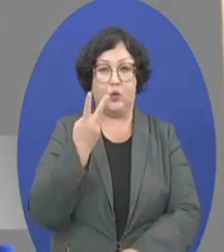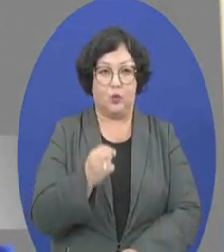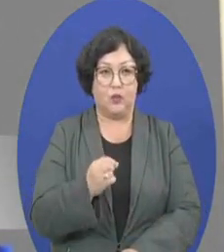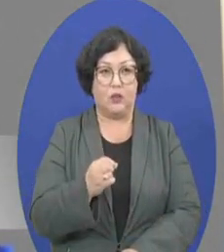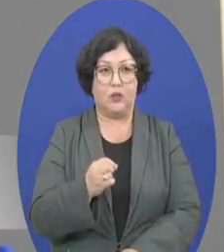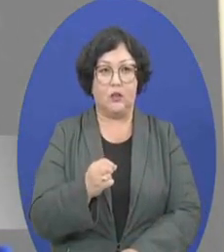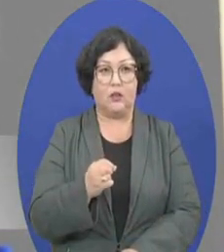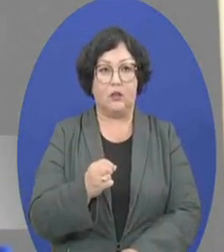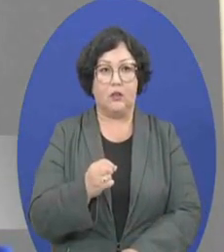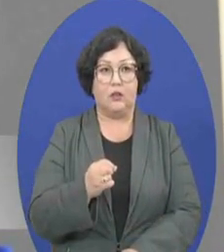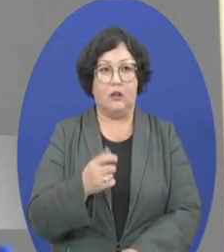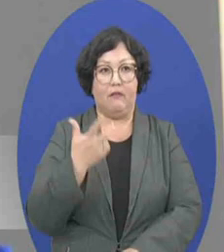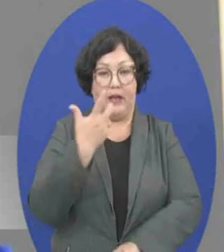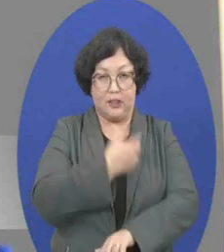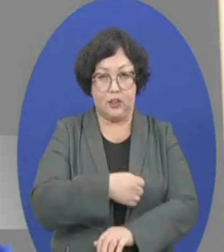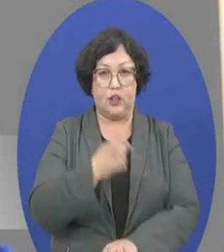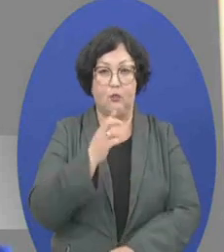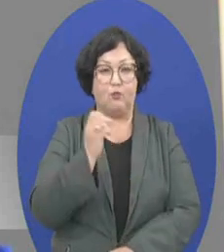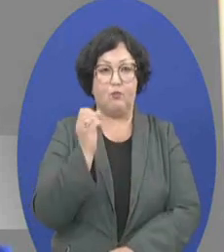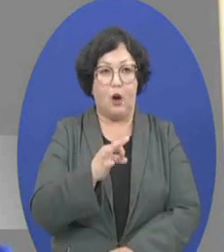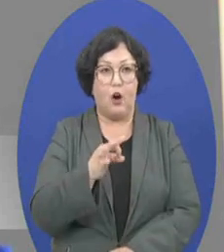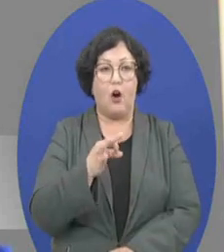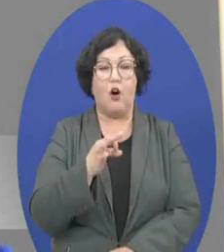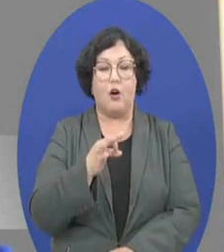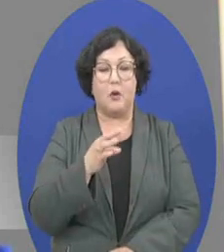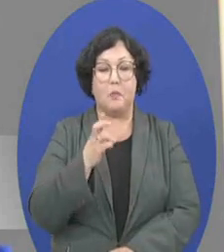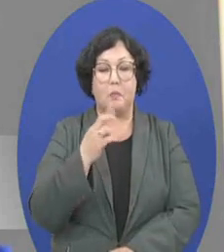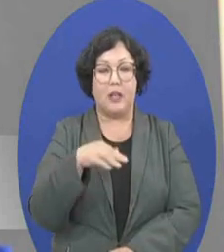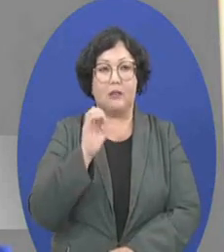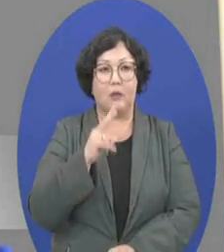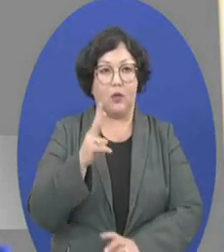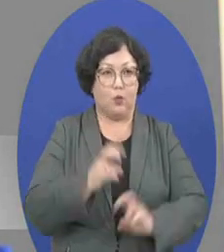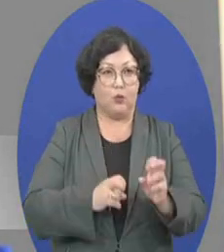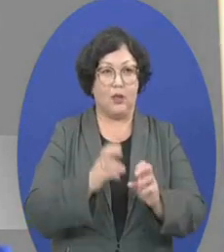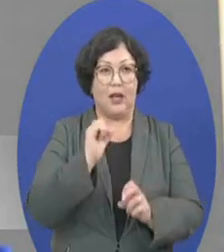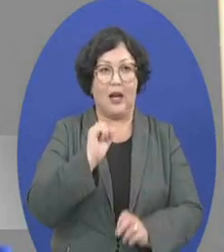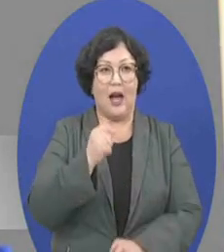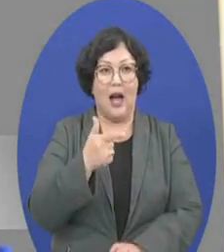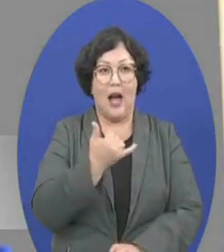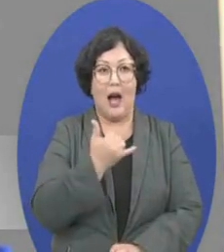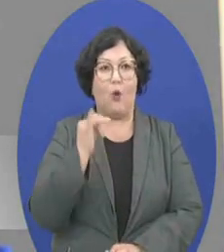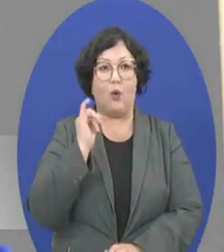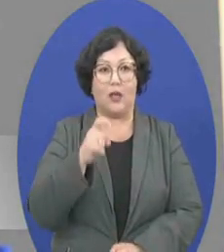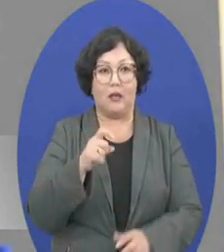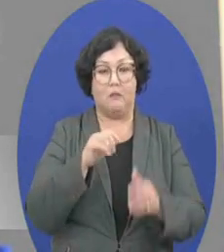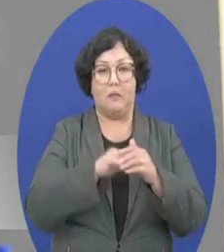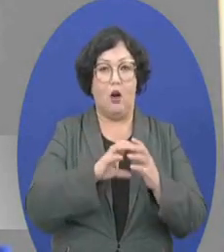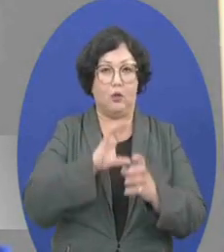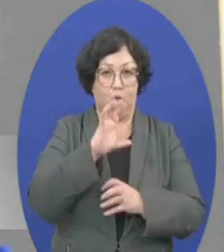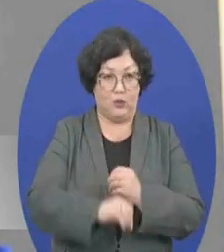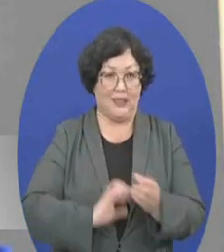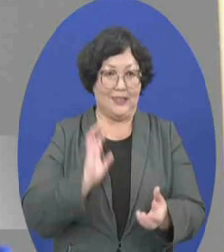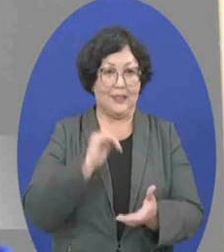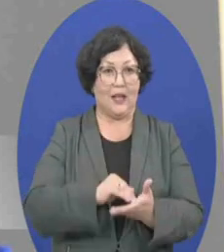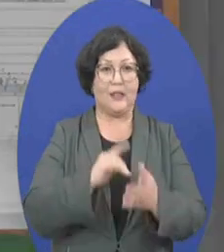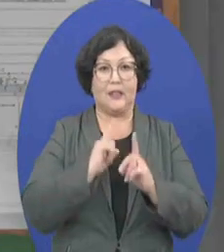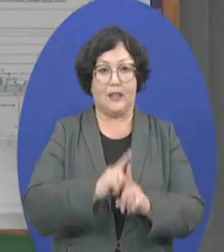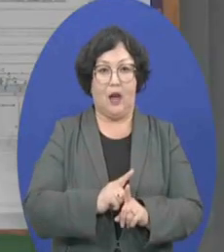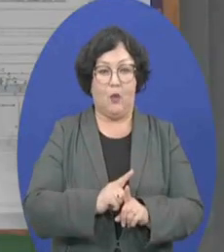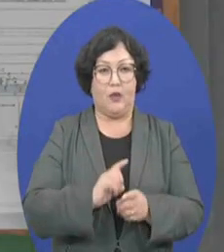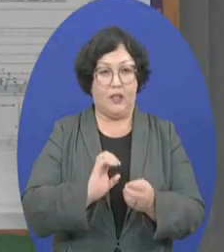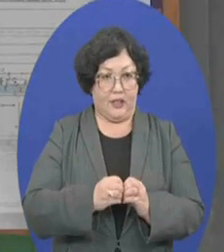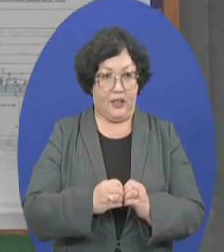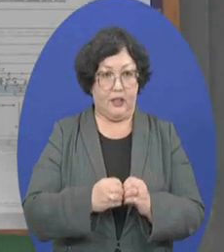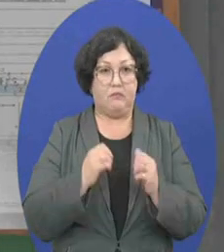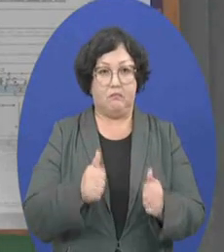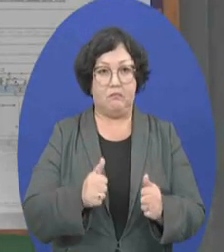цогц одоо энэ вакцины болон био үйлдвэрийн агуулах одоо яг олон улсын стандартад нийцсэн юм агуулах та